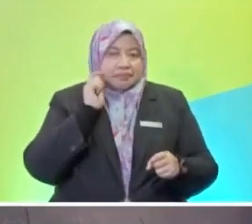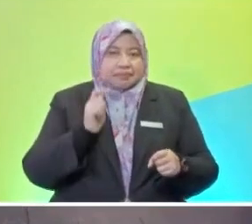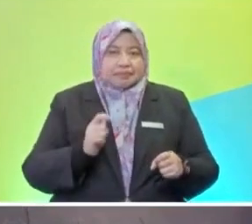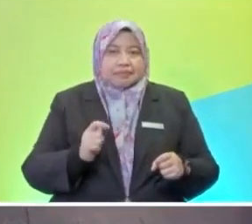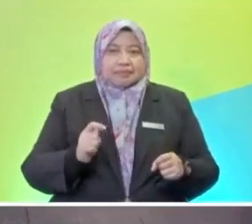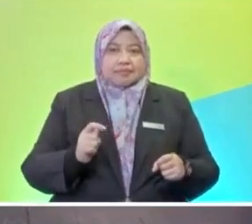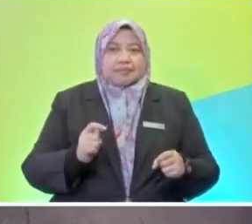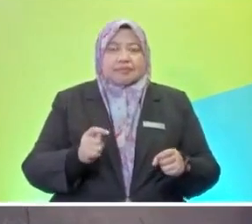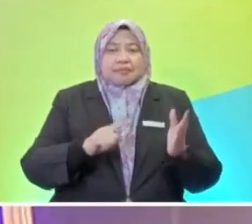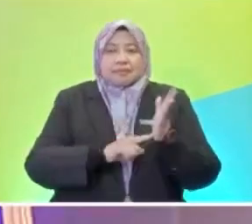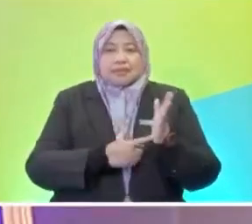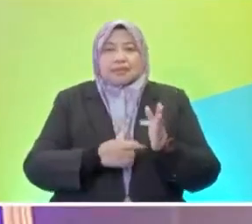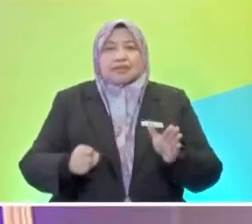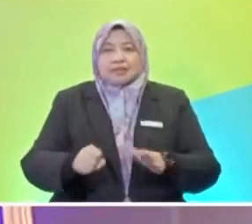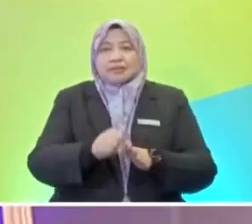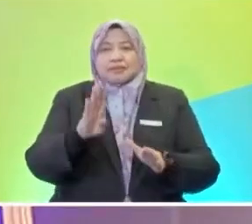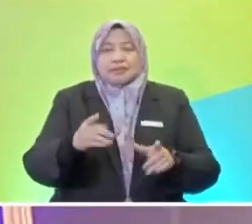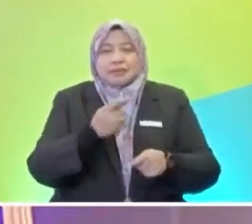melihat letak segi empat tu